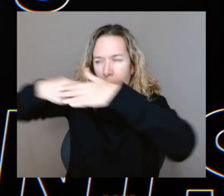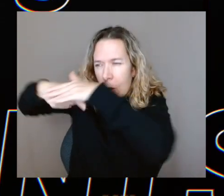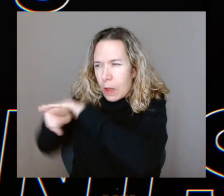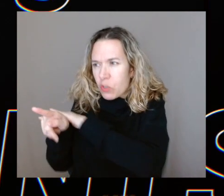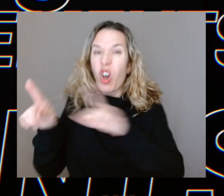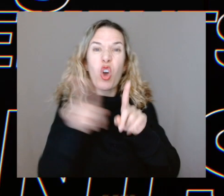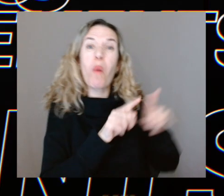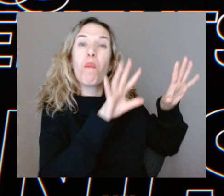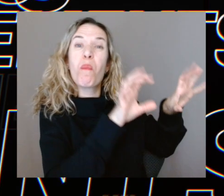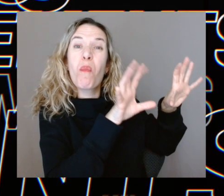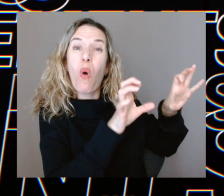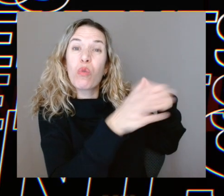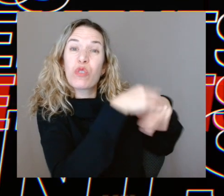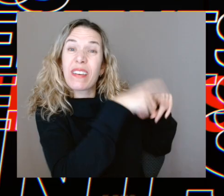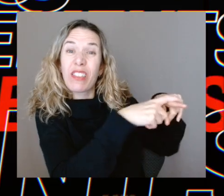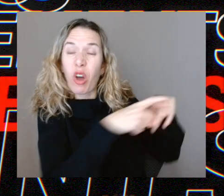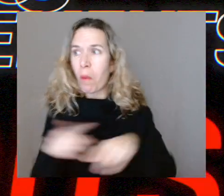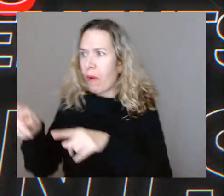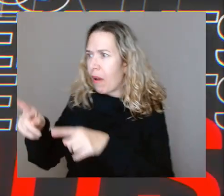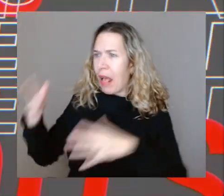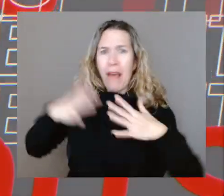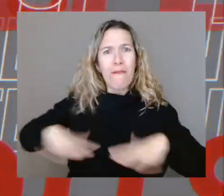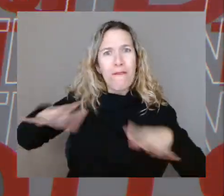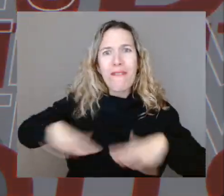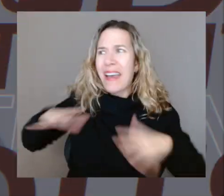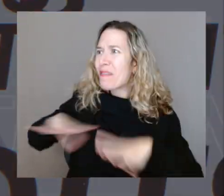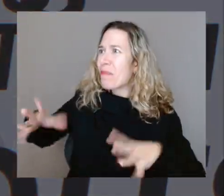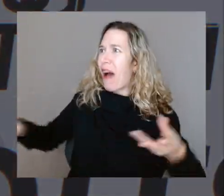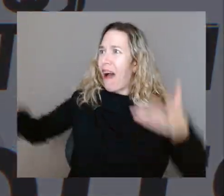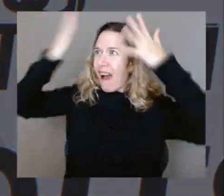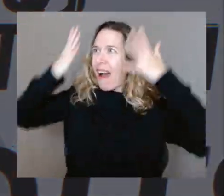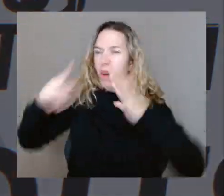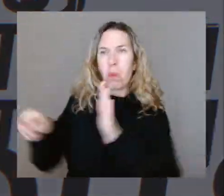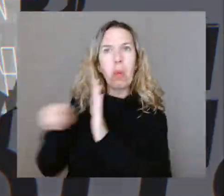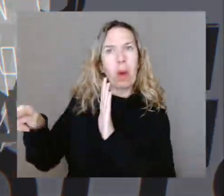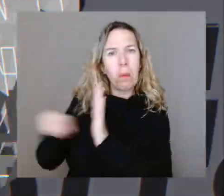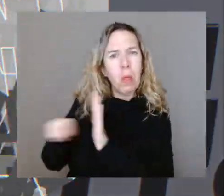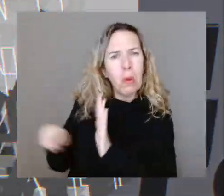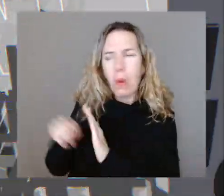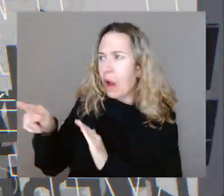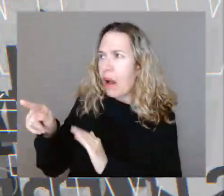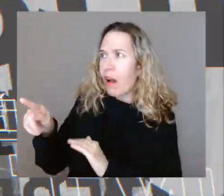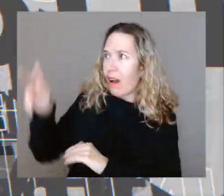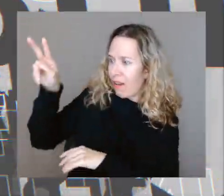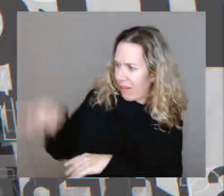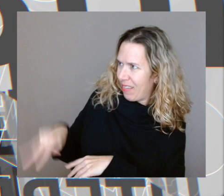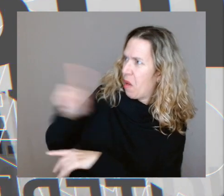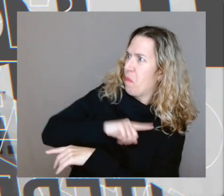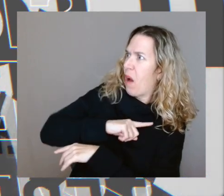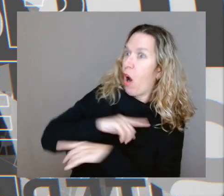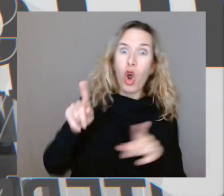monstres dans le placard, sous une pile de vêtements qu'elles n'avaient pas le droit de porter, de qui on avait peur comme on a peur